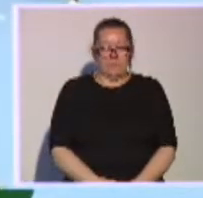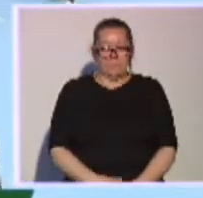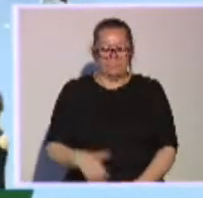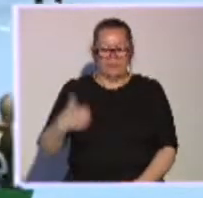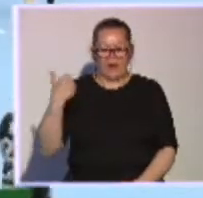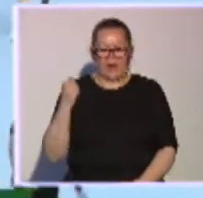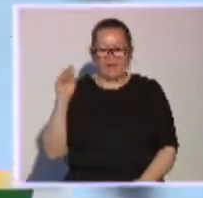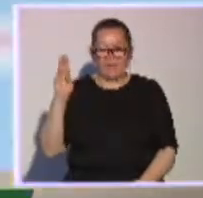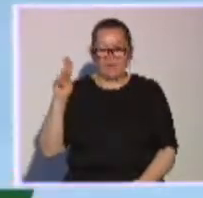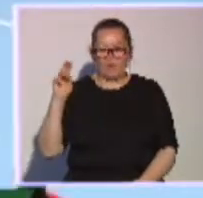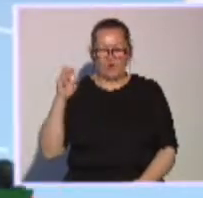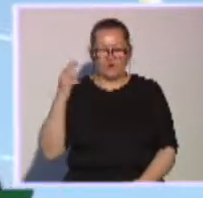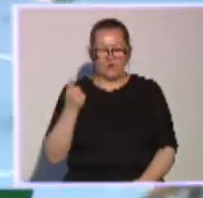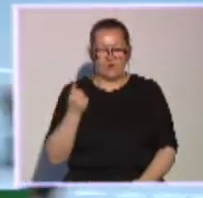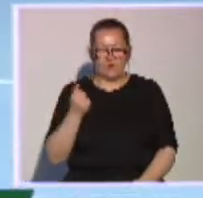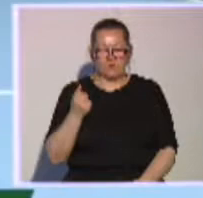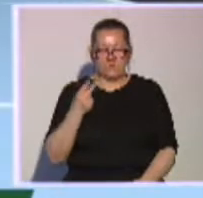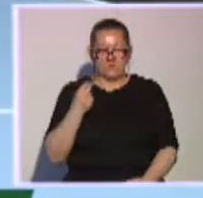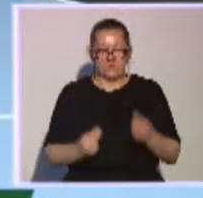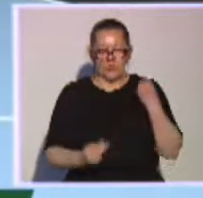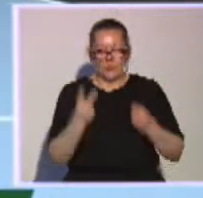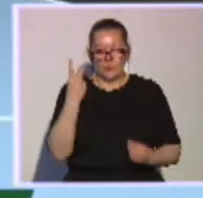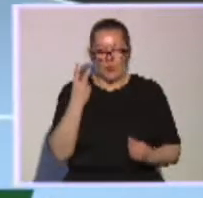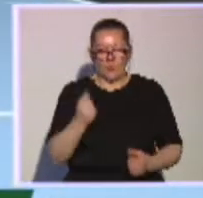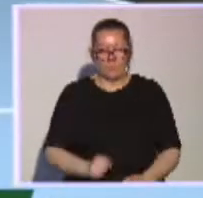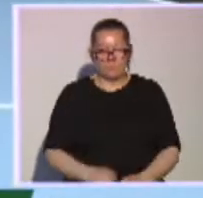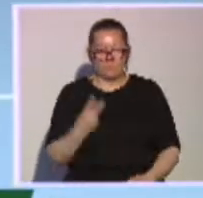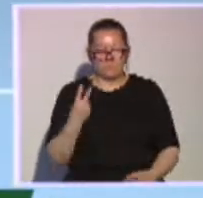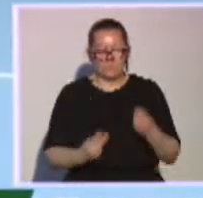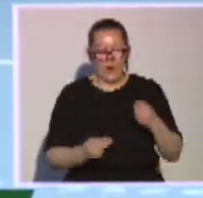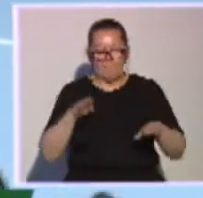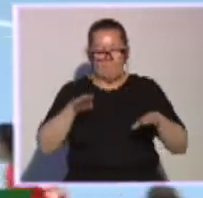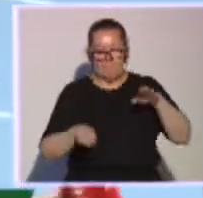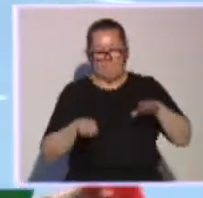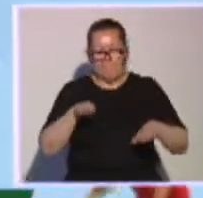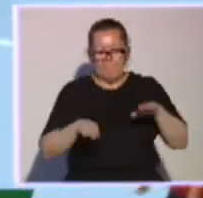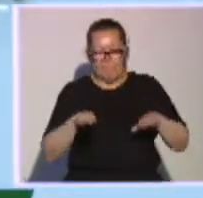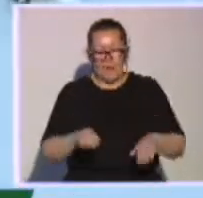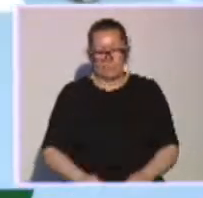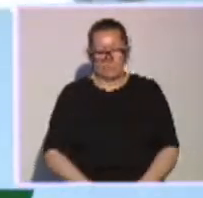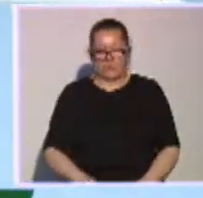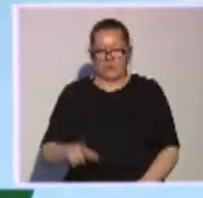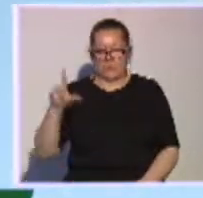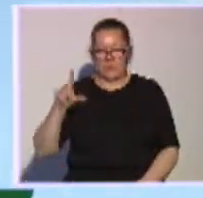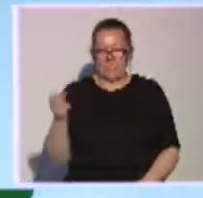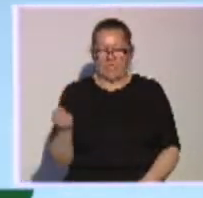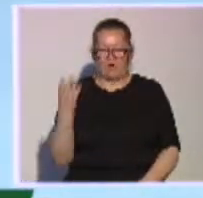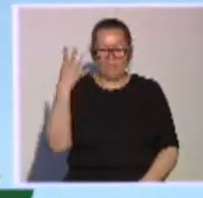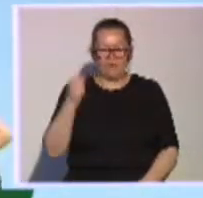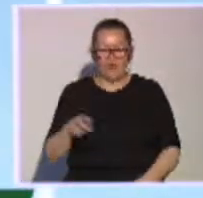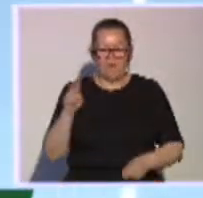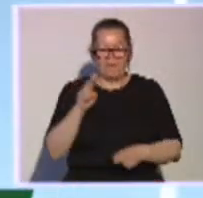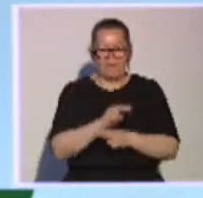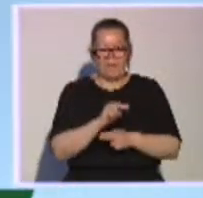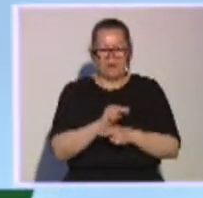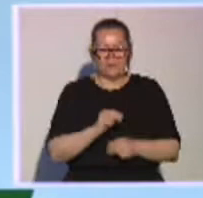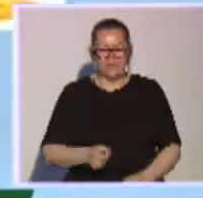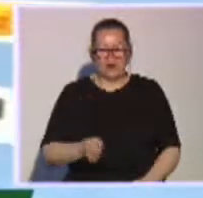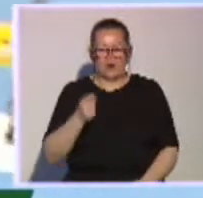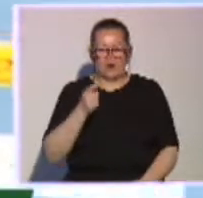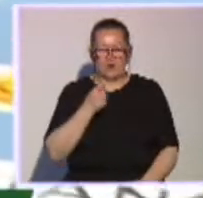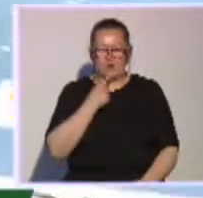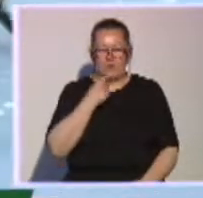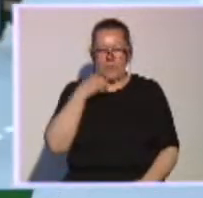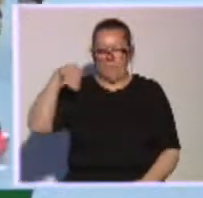Ieri la Buzău s-au disputat primele două partide ale barajului de menținere promovare în Liga Florilor, la care participă alături de SCM